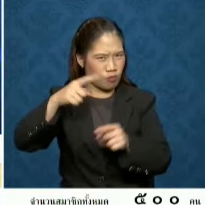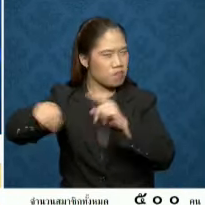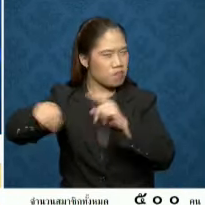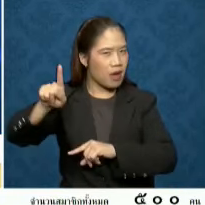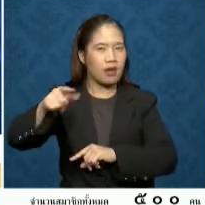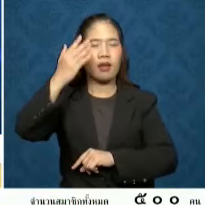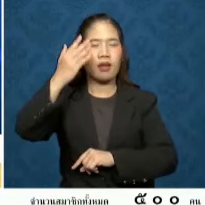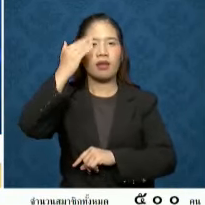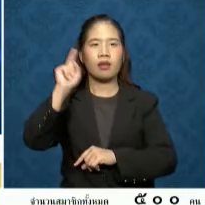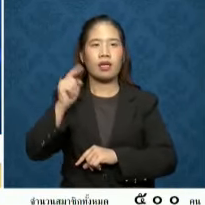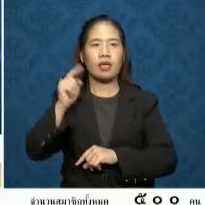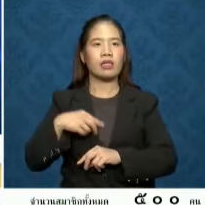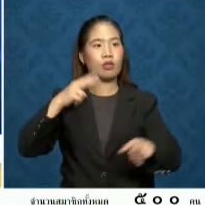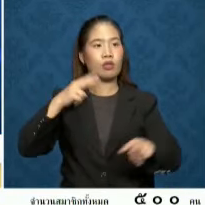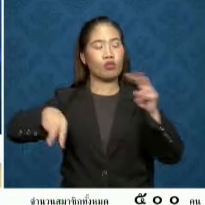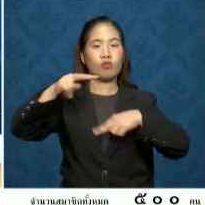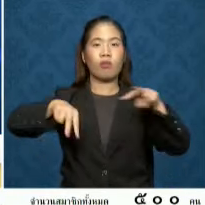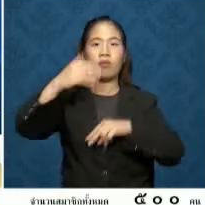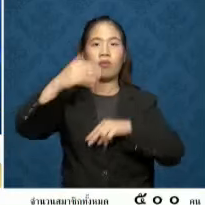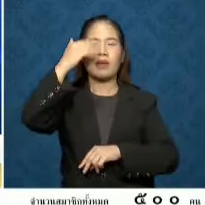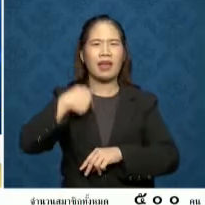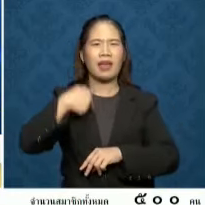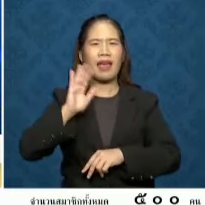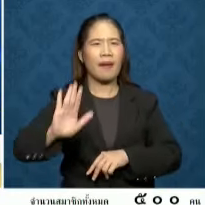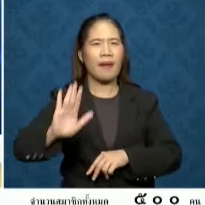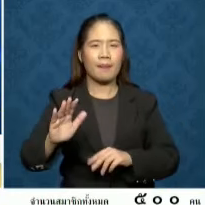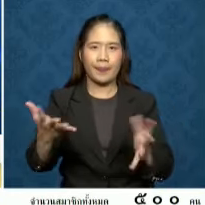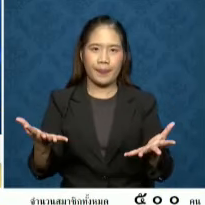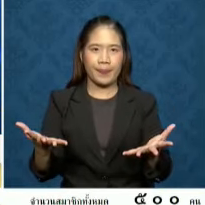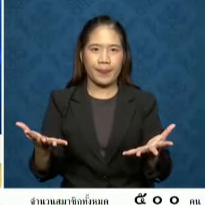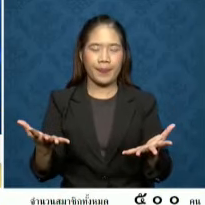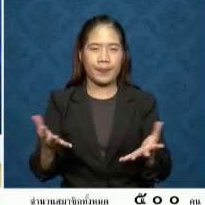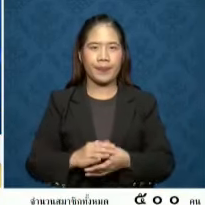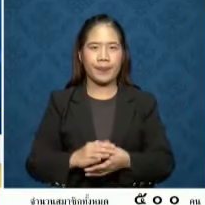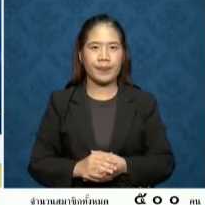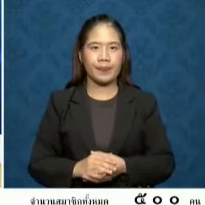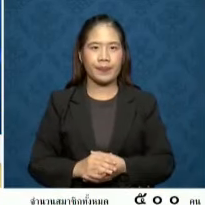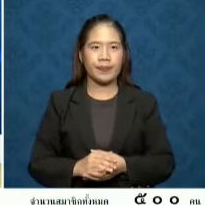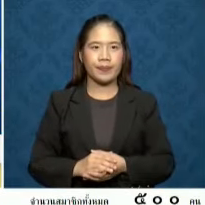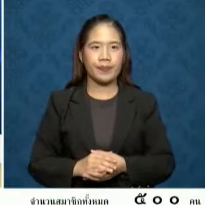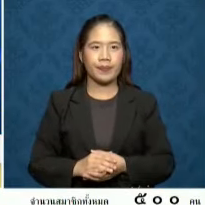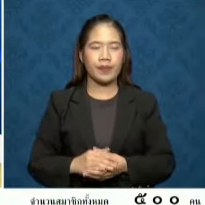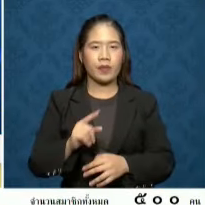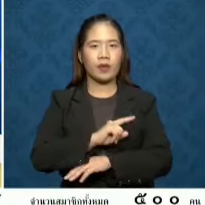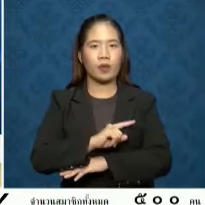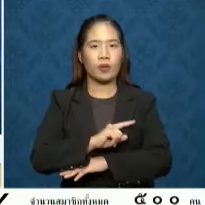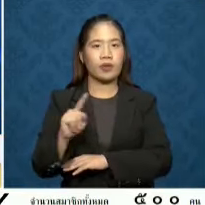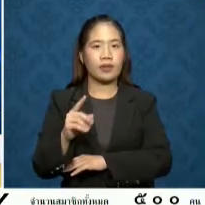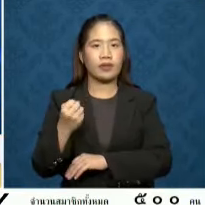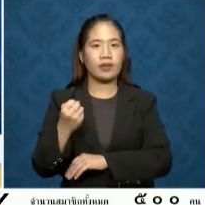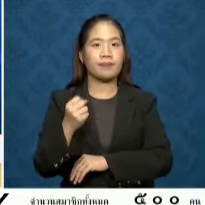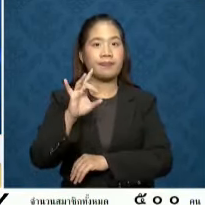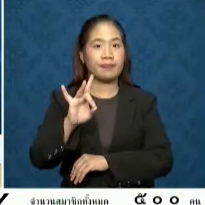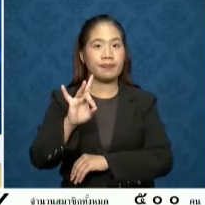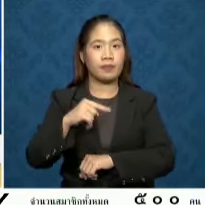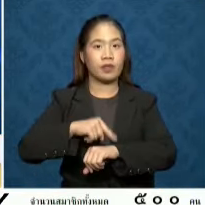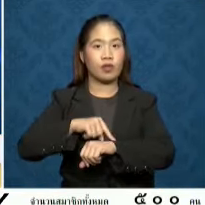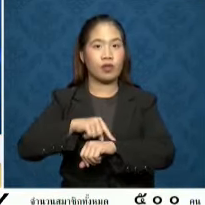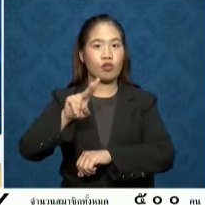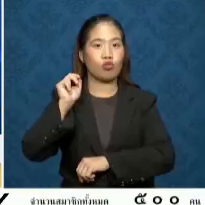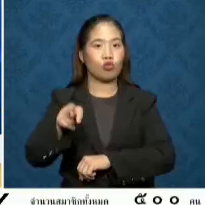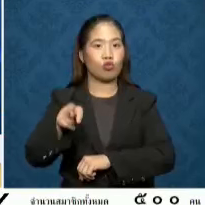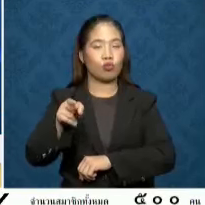ทรที่คุมอีกทีนึงทําไมไม่ห้ามคืนวันที่18ตอน 20:00 นเนี่ย